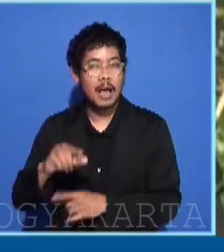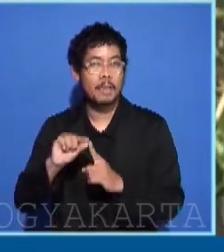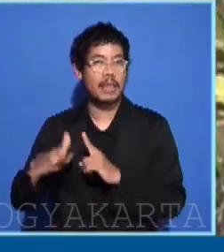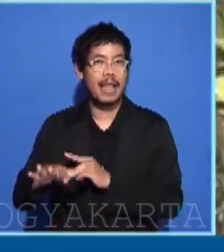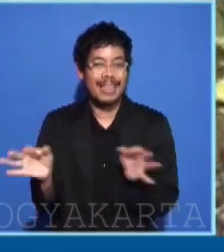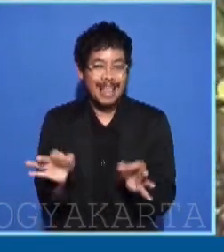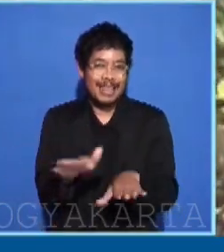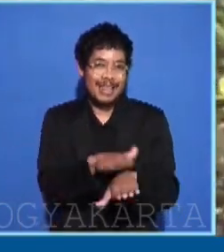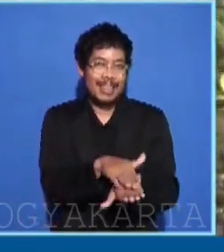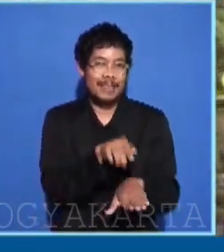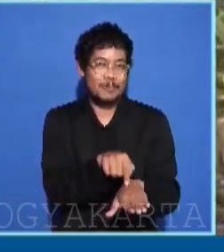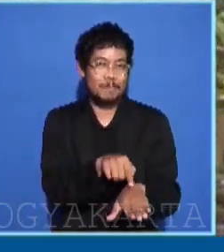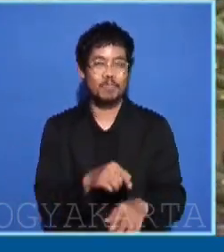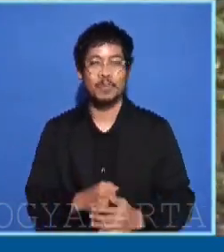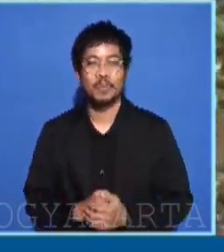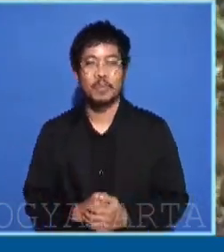habitang